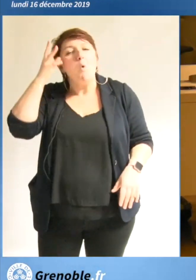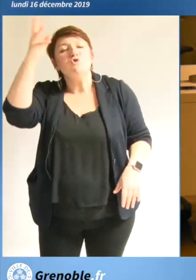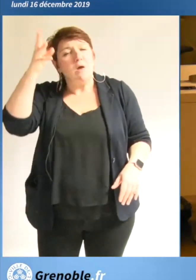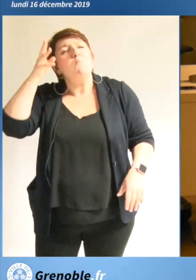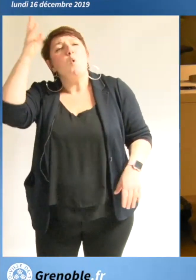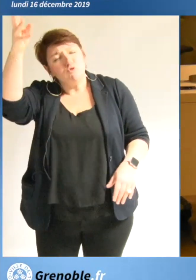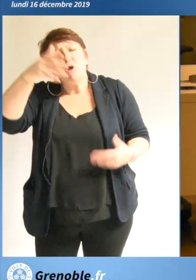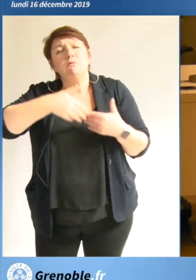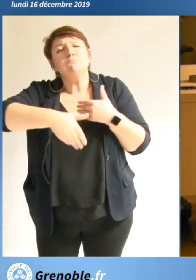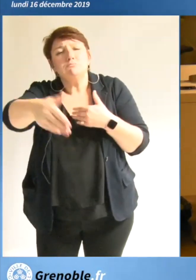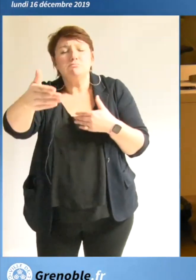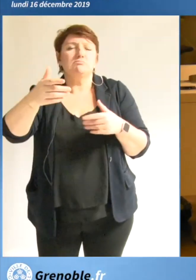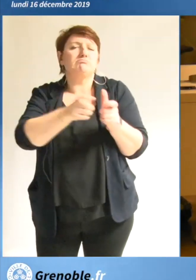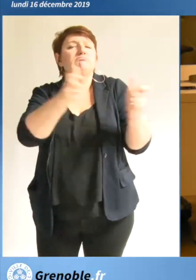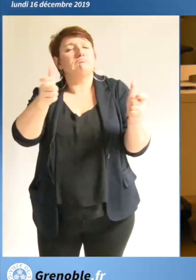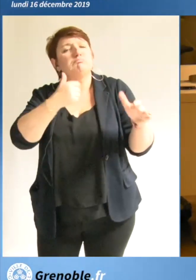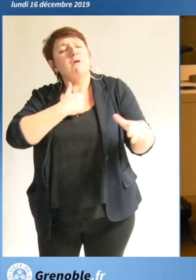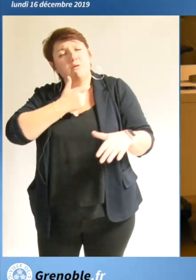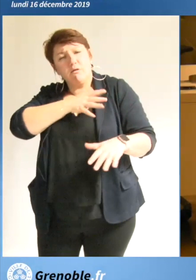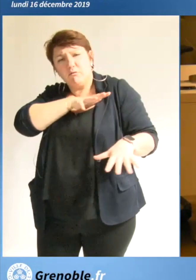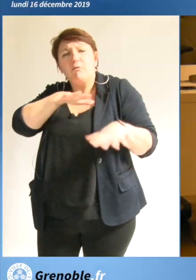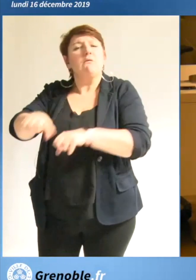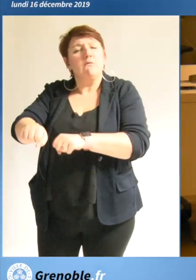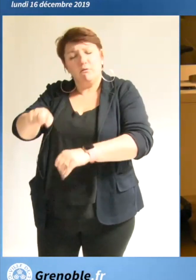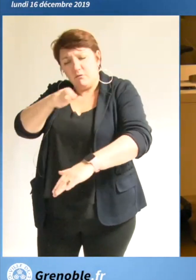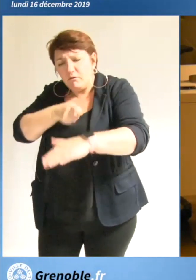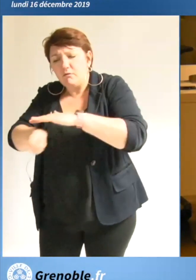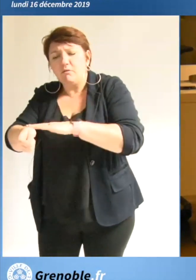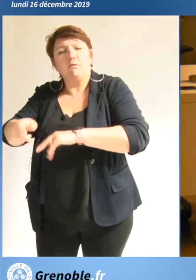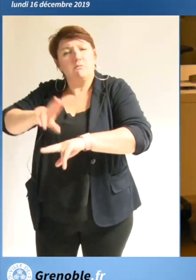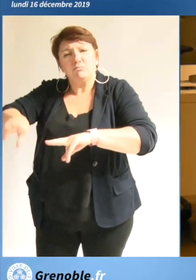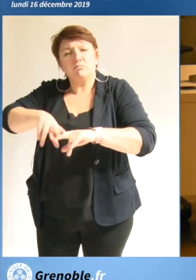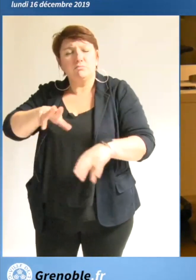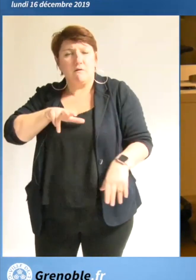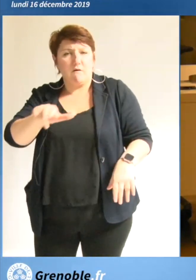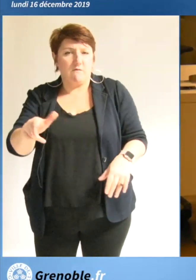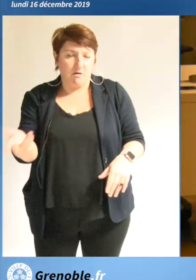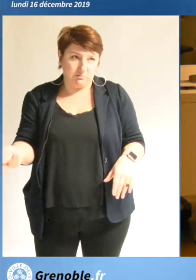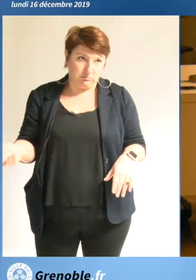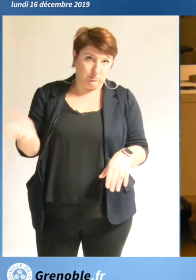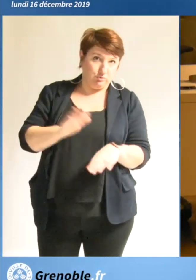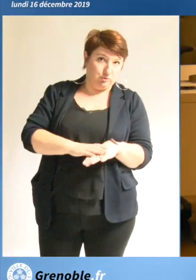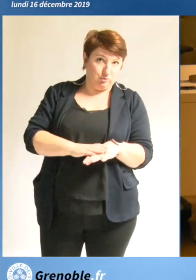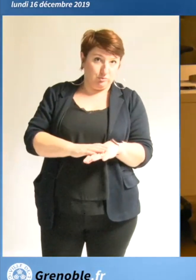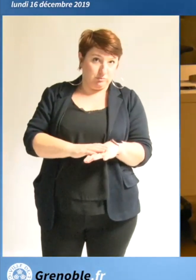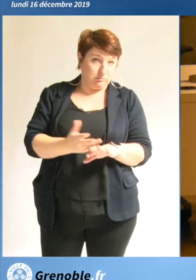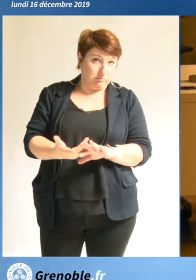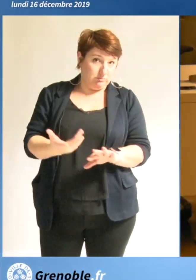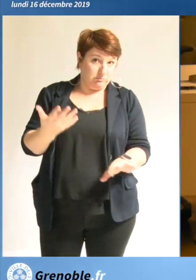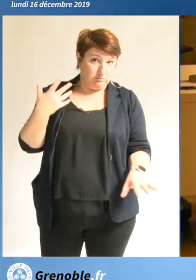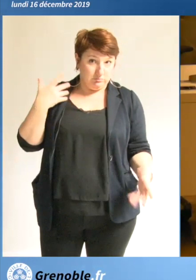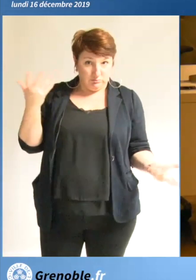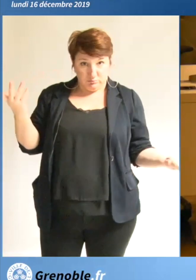que des investisseurs privés vont s'emparer de cette friche pour pouvoir